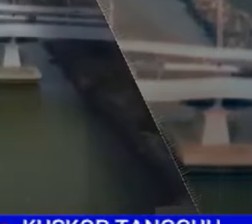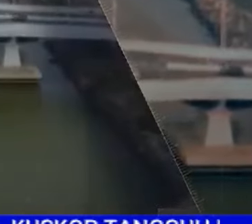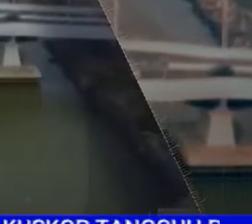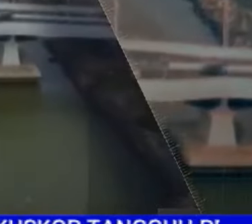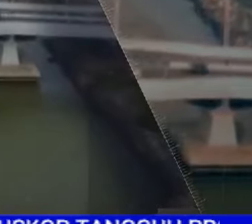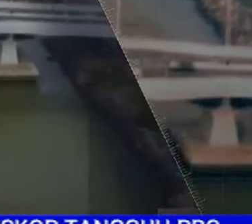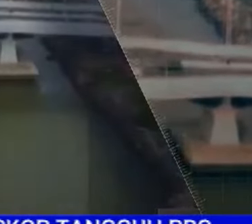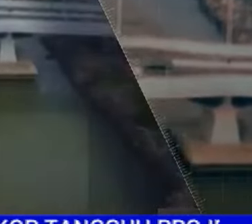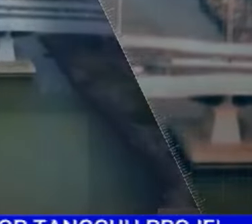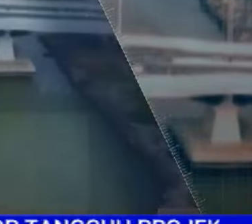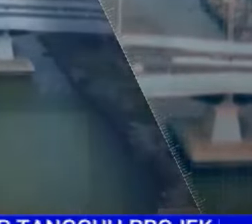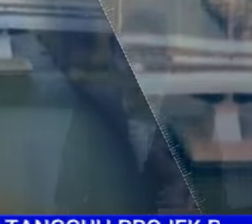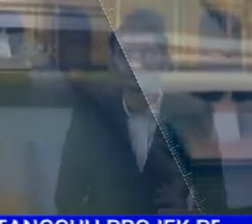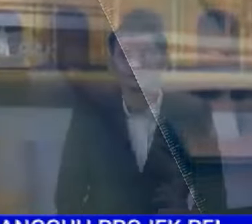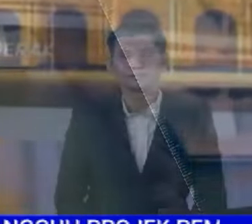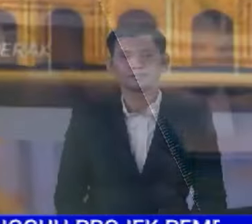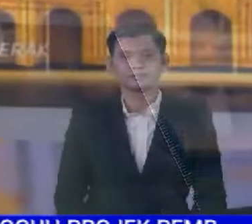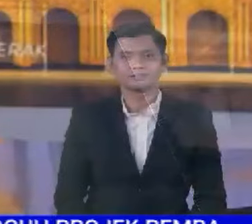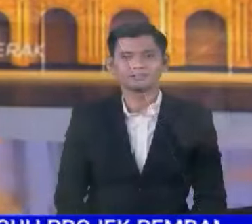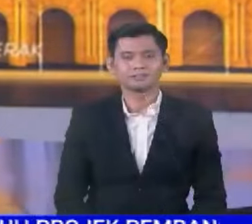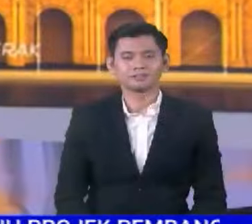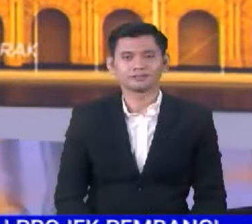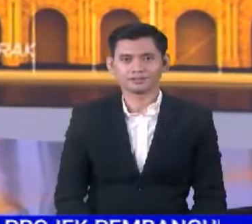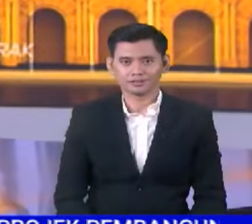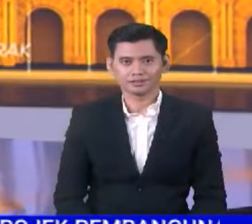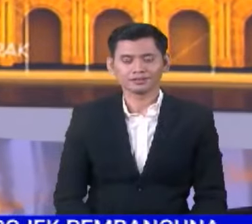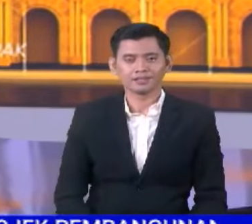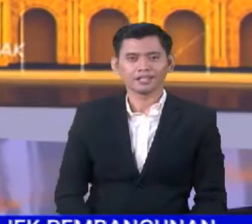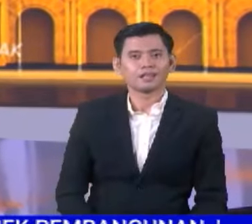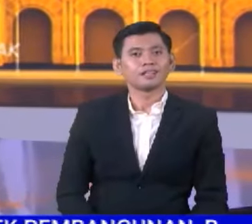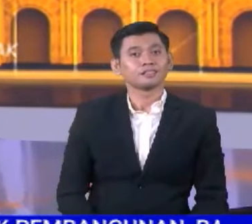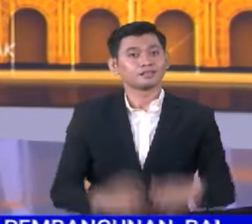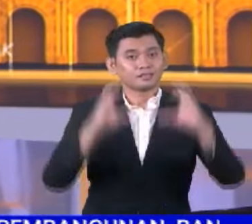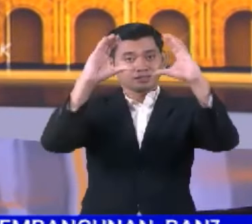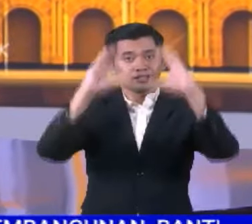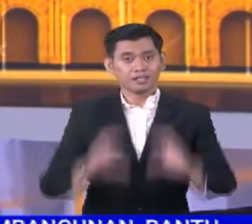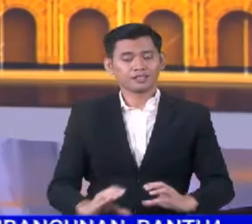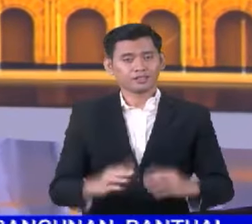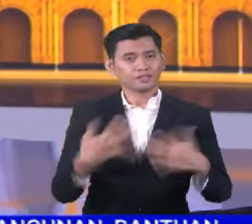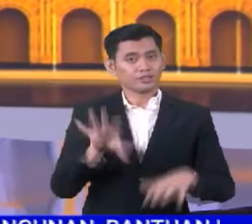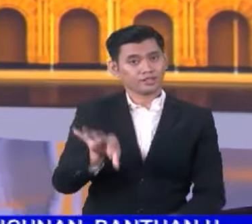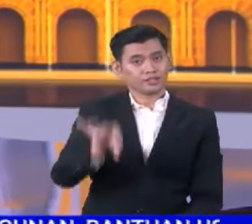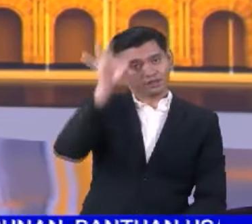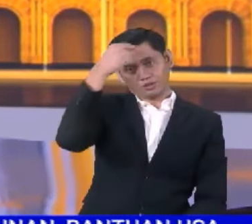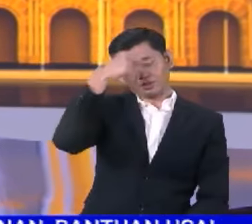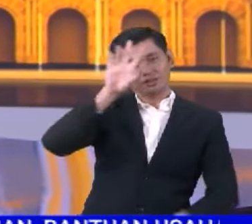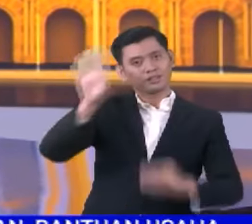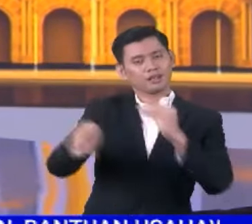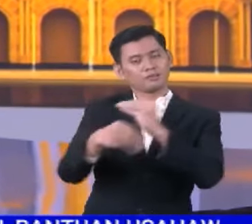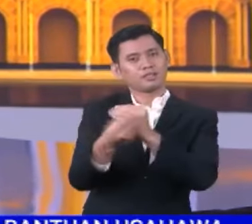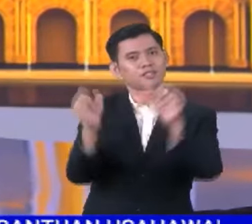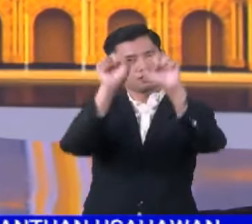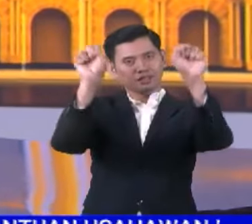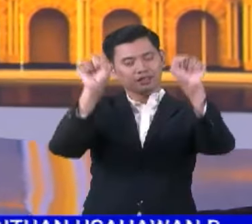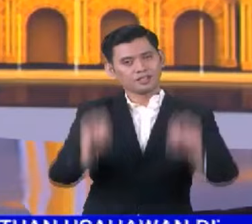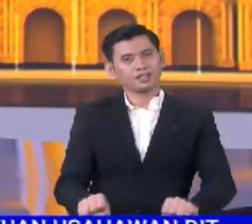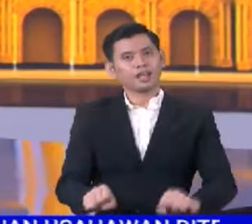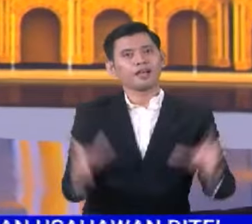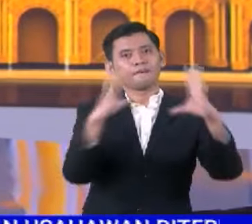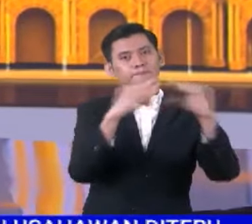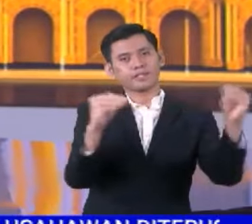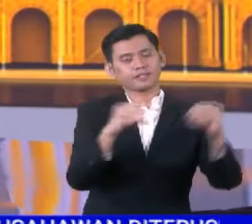kibing kibing beberapa kaidah sedang dikenal pasti bagi menambah baik sistem pelupusan